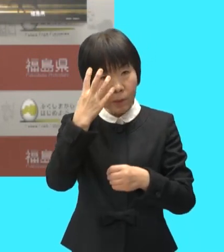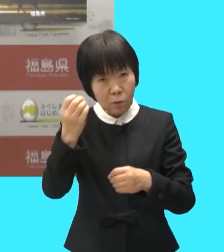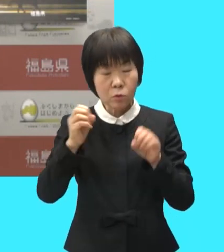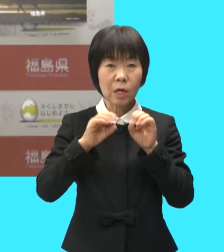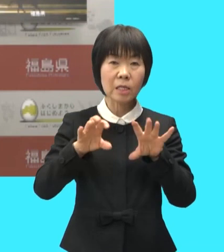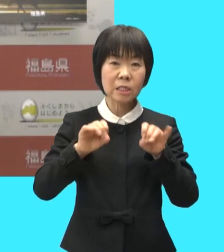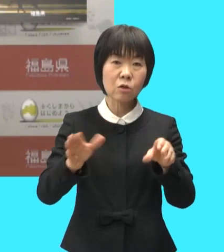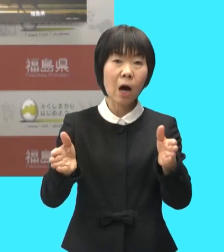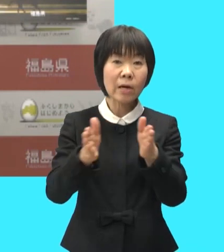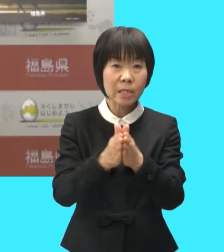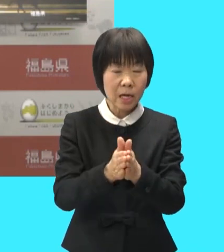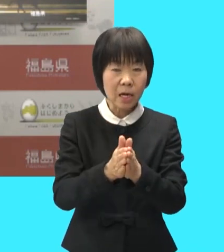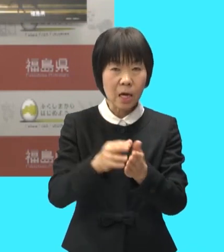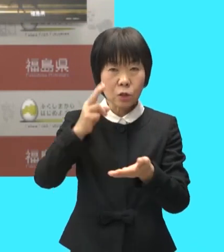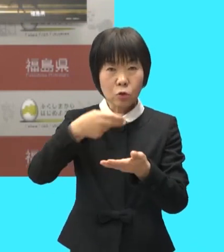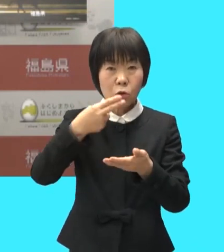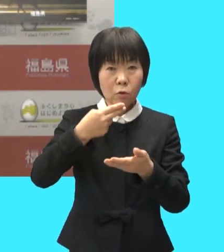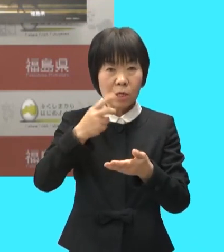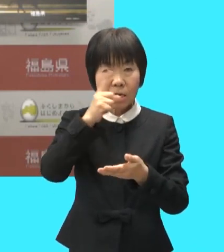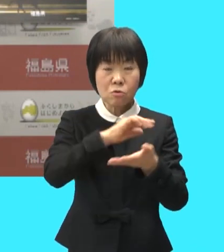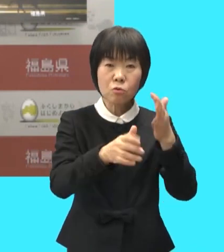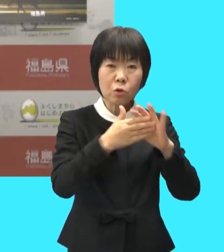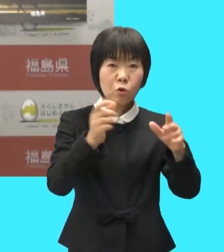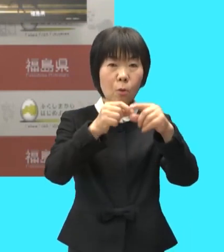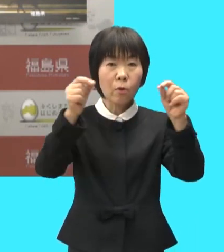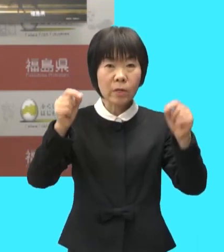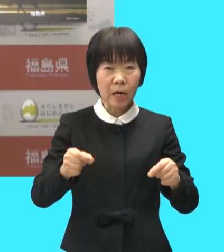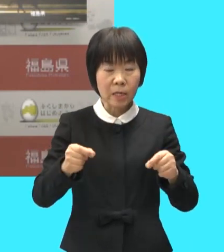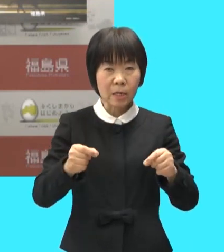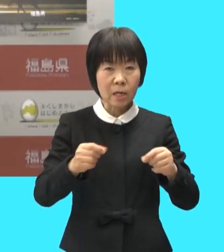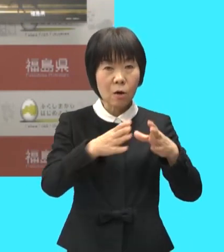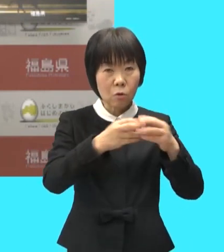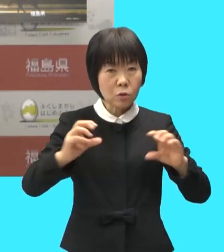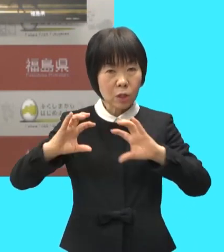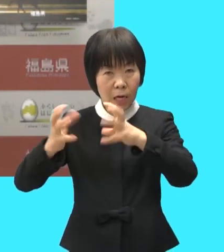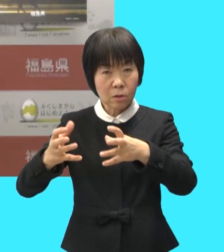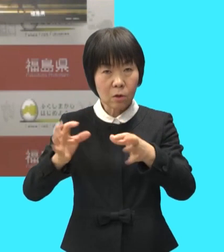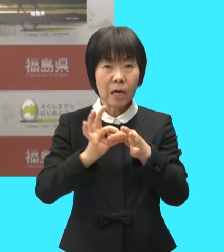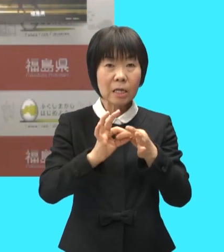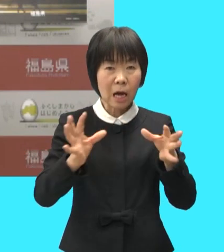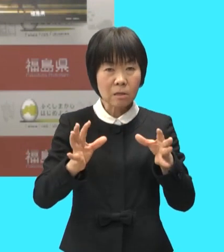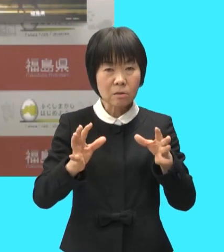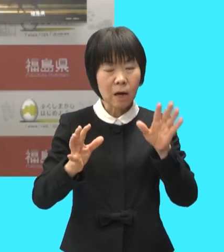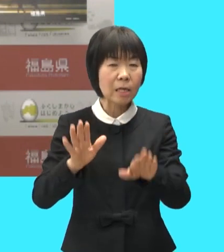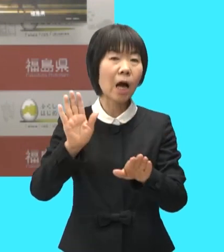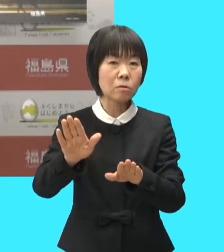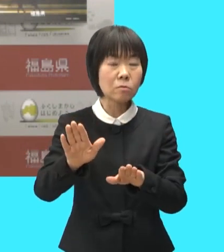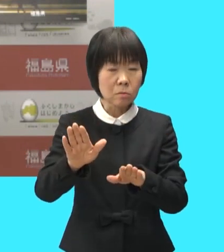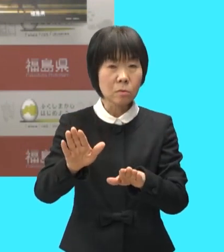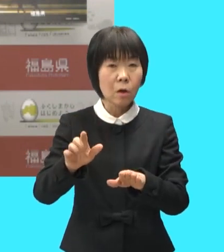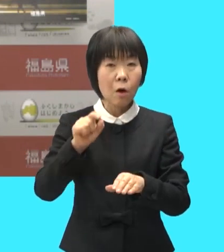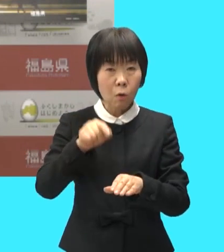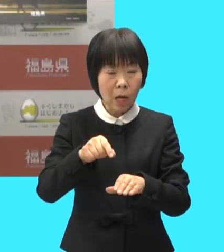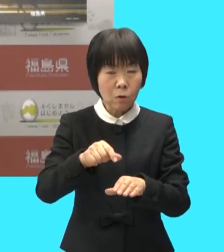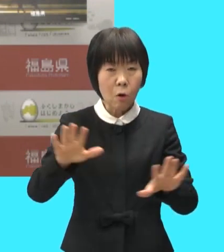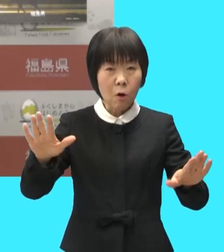せ、やはり食における風評の問題、国内外問わず依然根強くありますので、その風